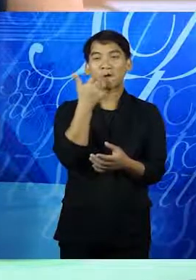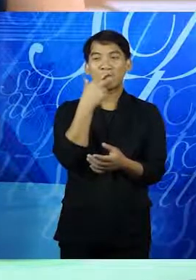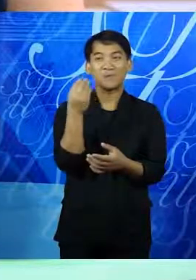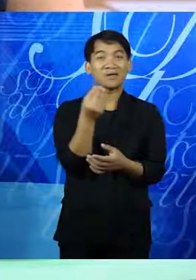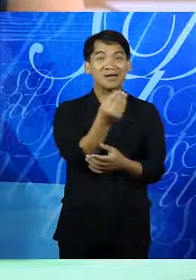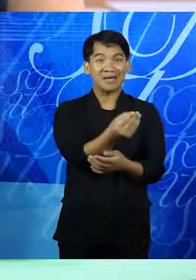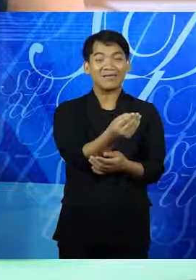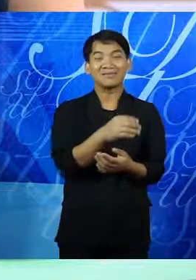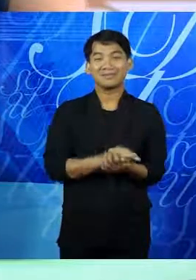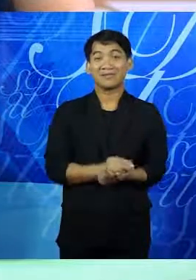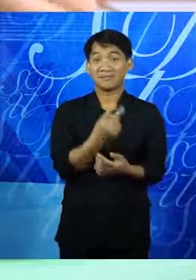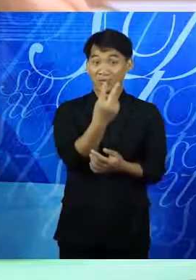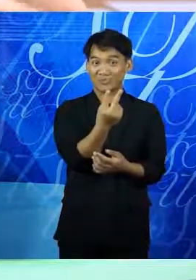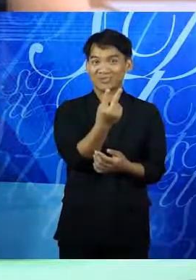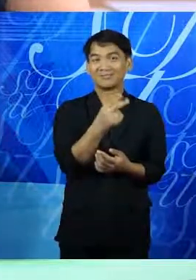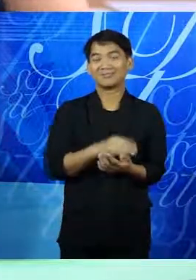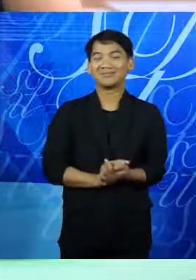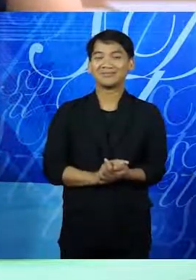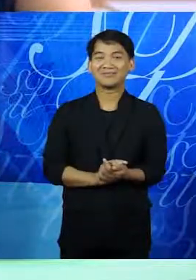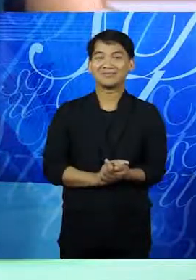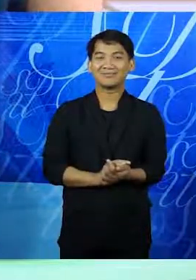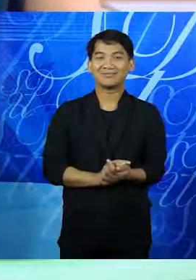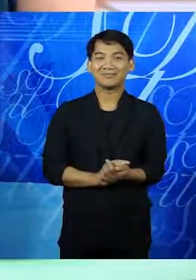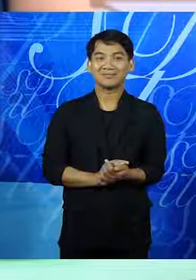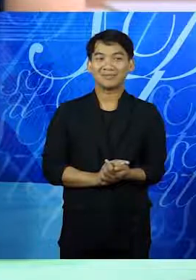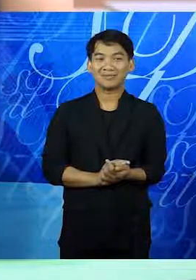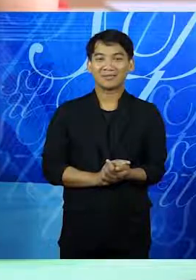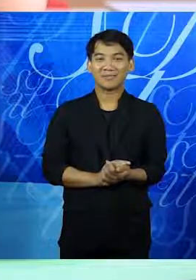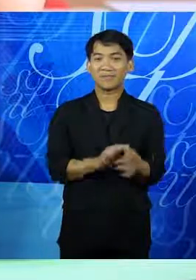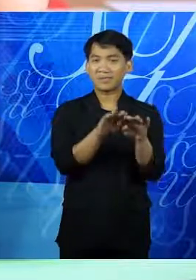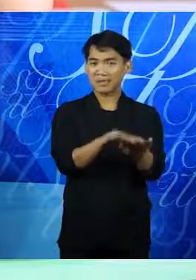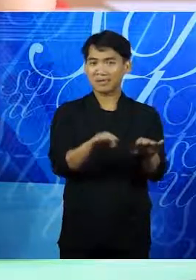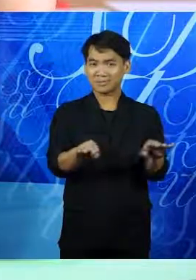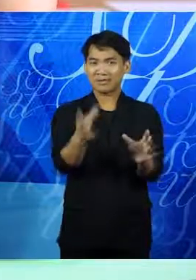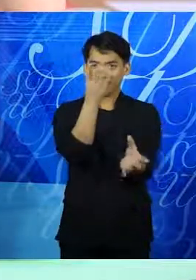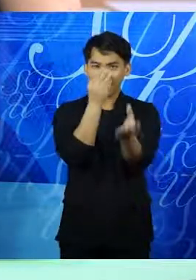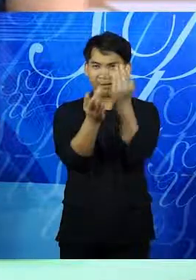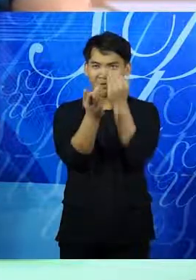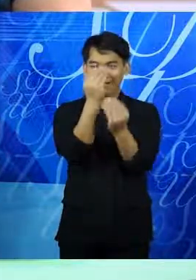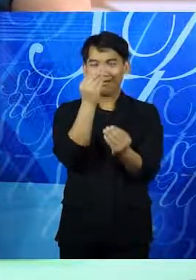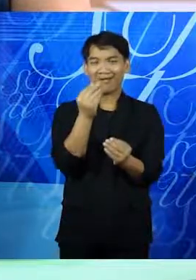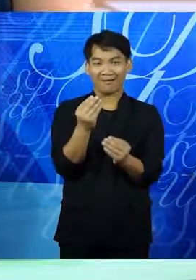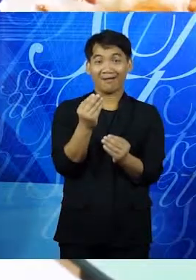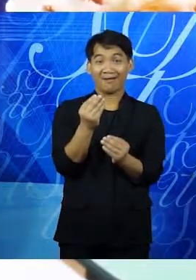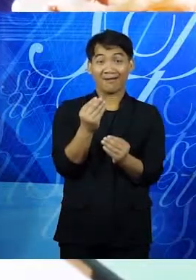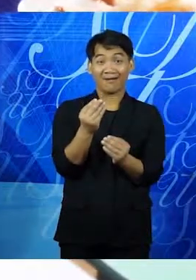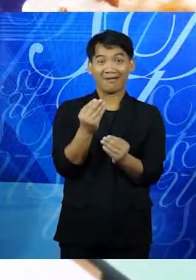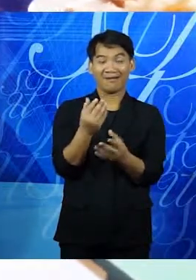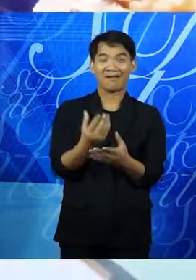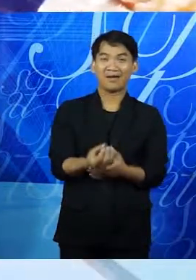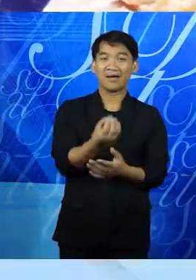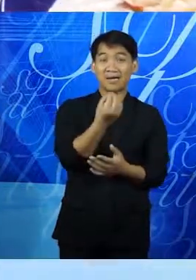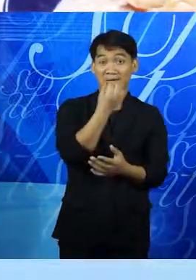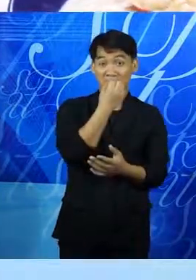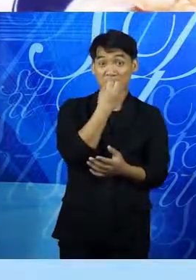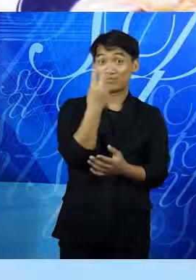ะคะโดยการให้ขนมไป2ชิ้นนะคะเพื่อที่จะให้เด็กนะคะเรียนรู้ว่าเด็กทำถูกต้องแล้วในครั้งต่อไปคุณ